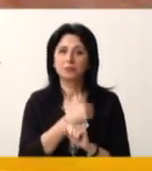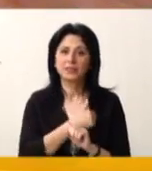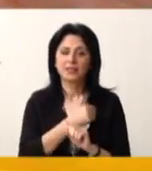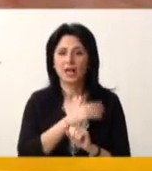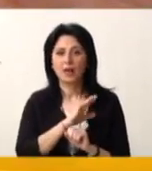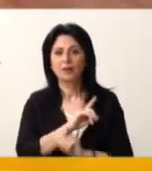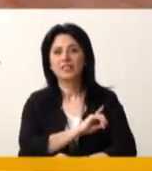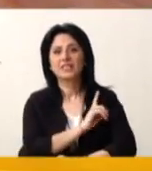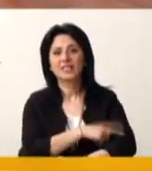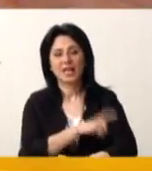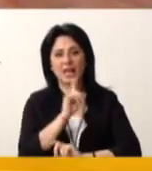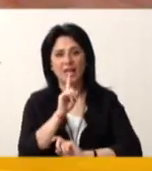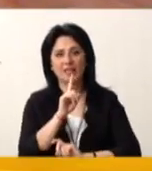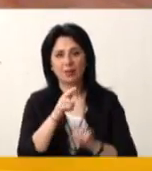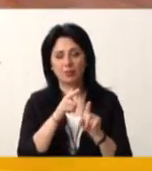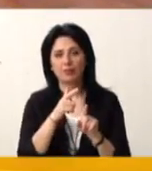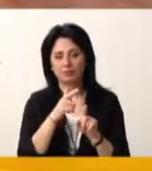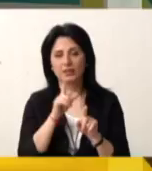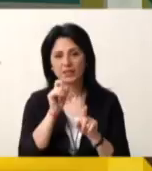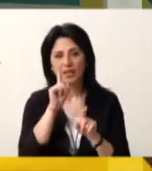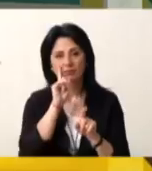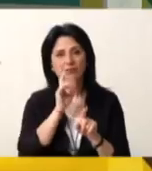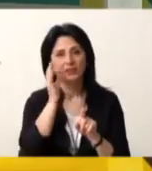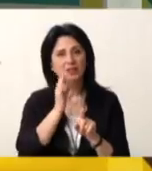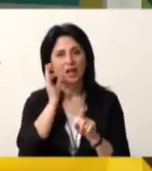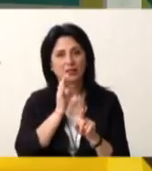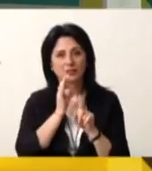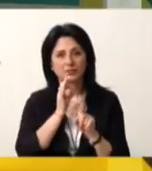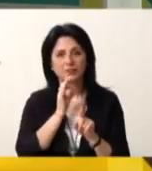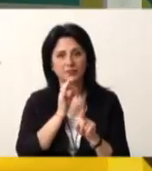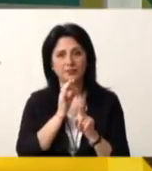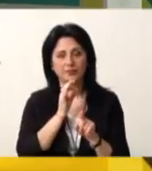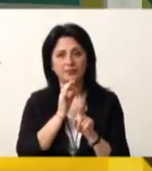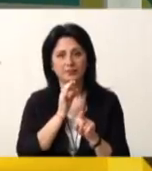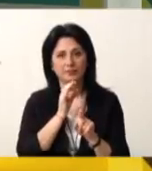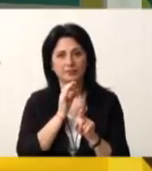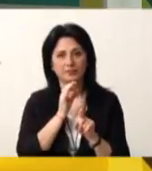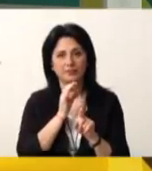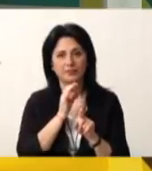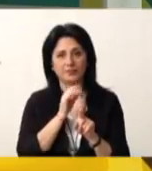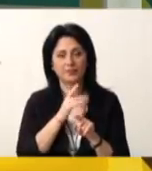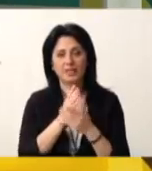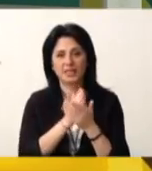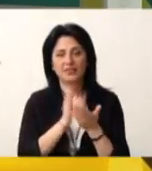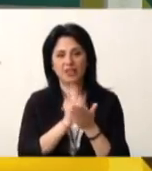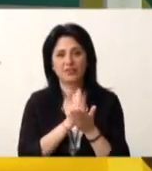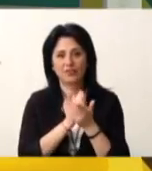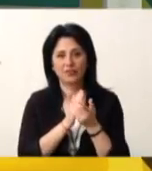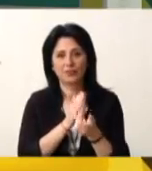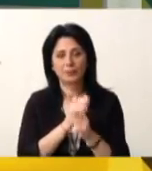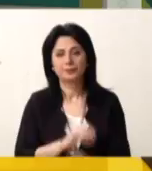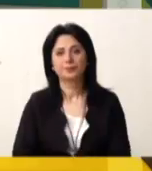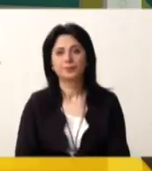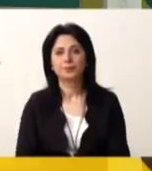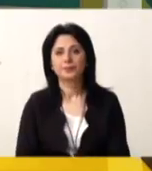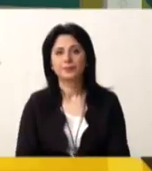გვინდა, ძლიერდება ამ პროდუქტების დამსახურებით, ადვილად შეცვლება ნახშირწყლები, ამაში თავის დიდ წვლილს შეიტანს